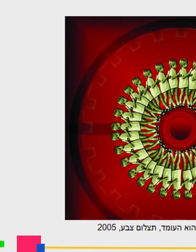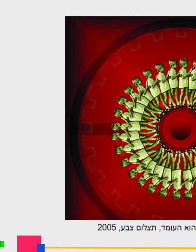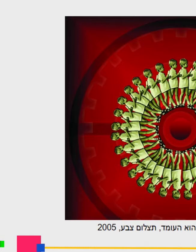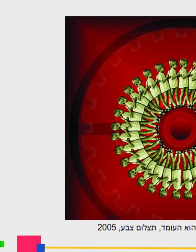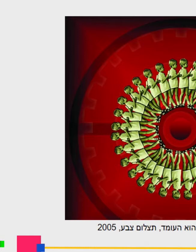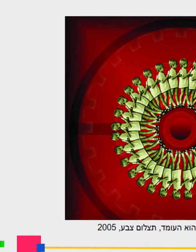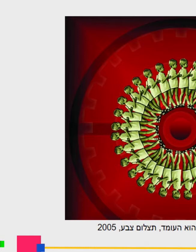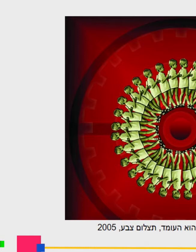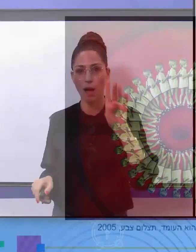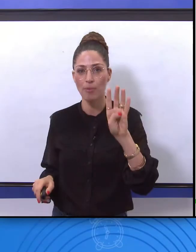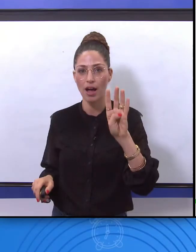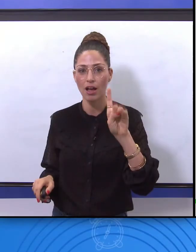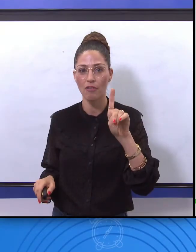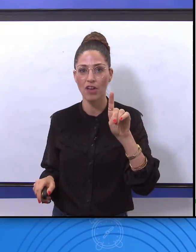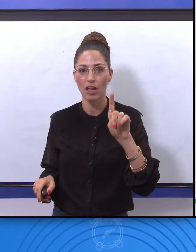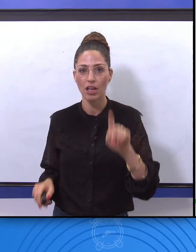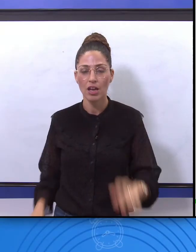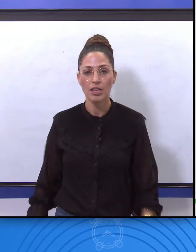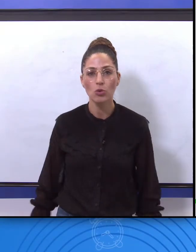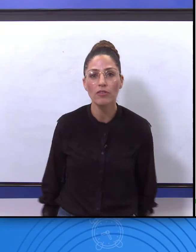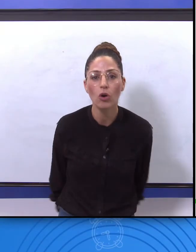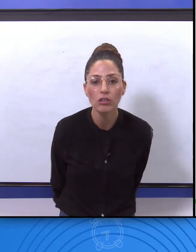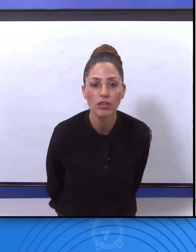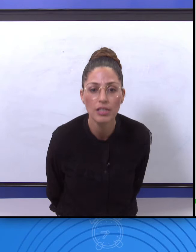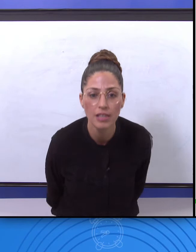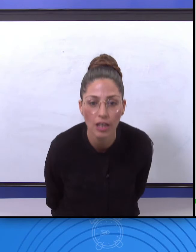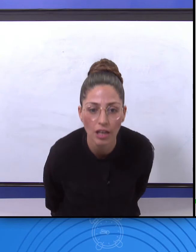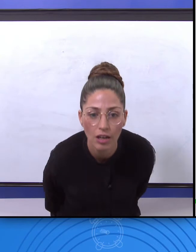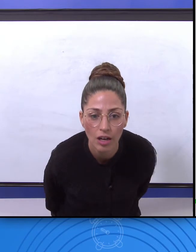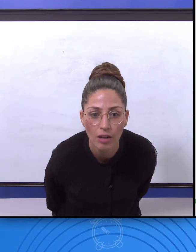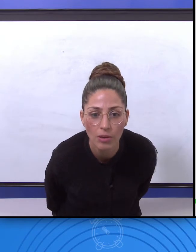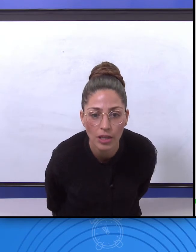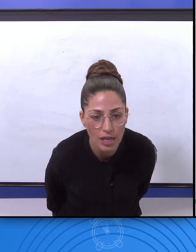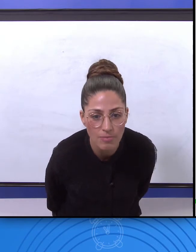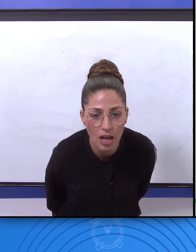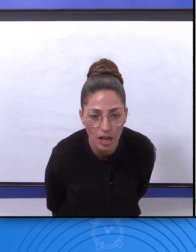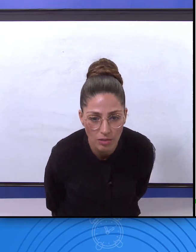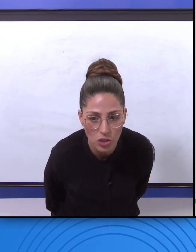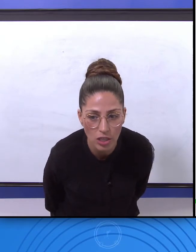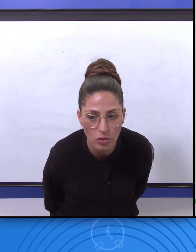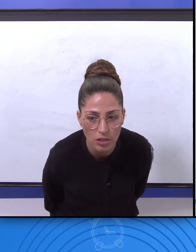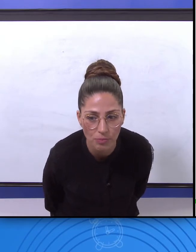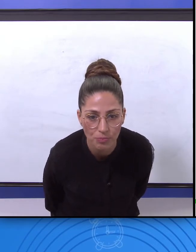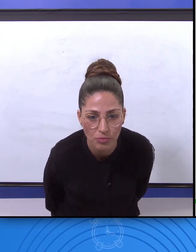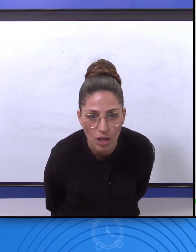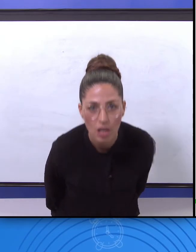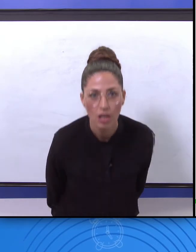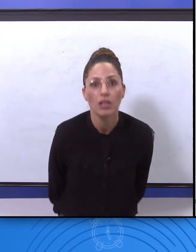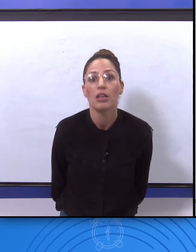מוכנים? 3, 4, ו. נסו לבהות, להסתכל במרכז המעגל כפי שאני